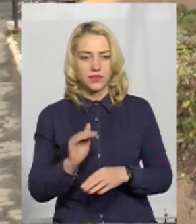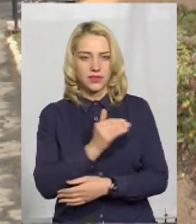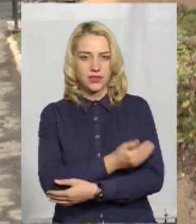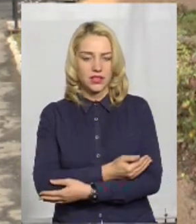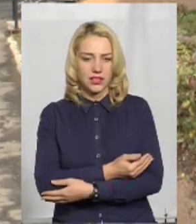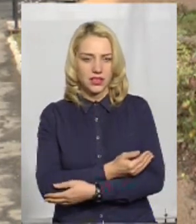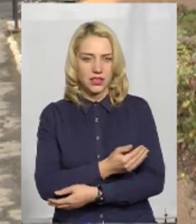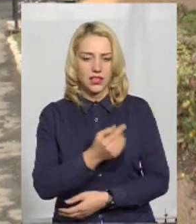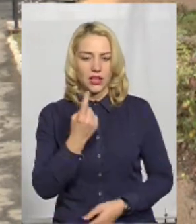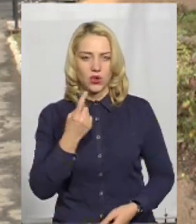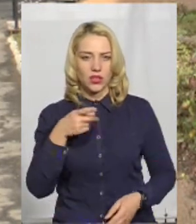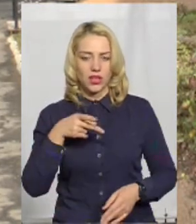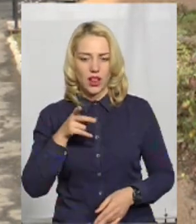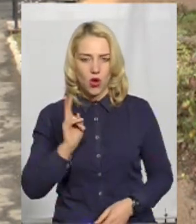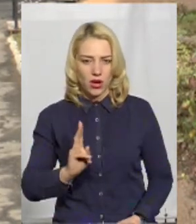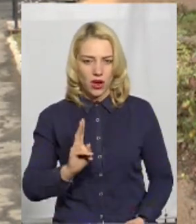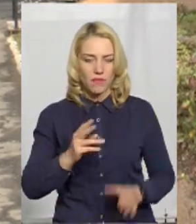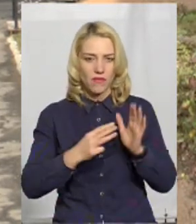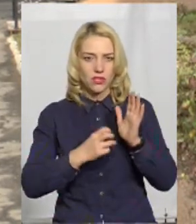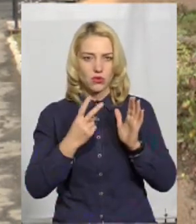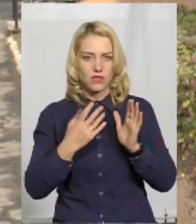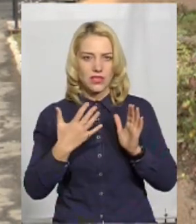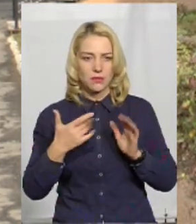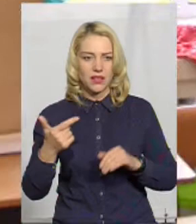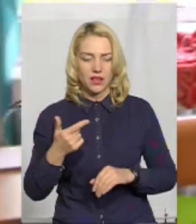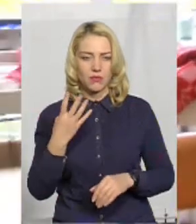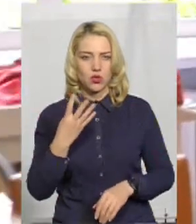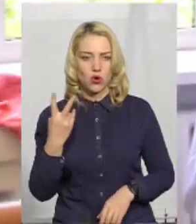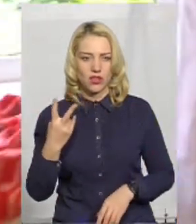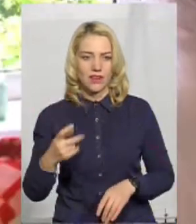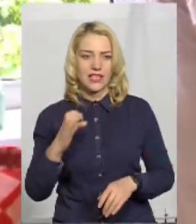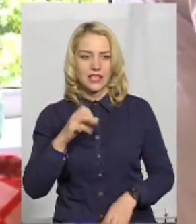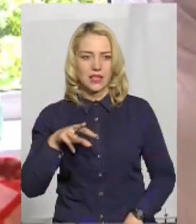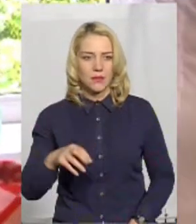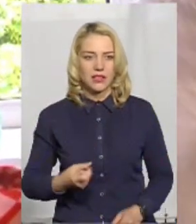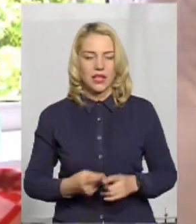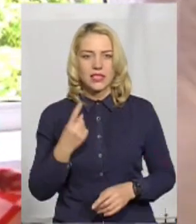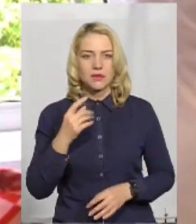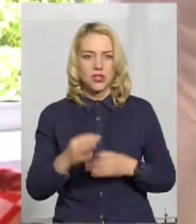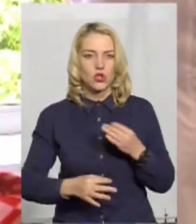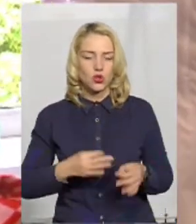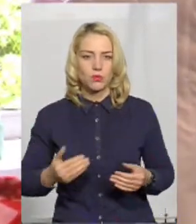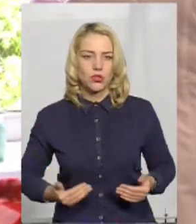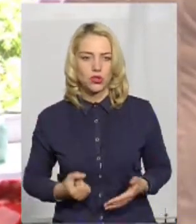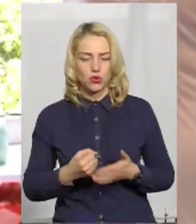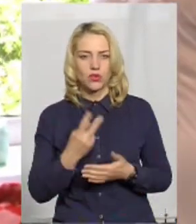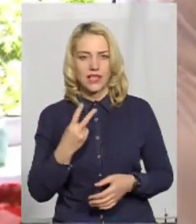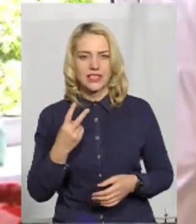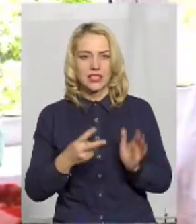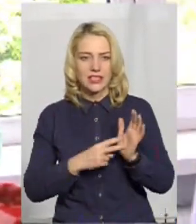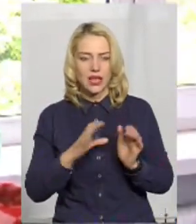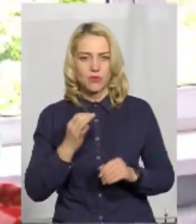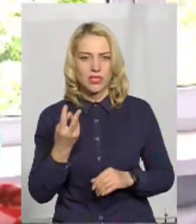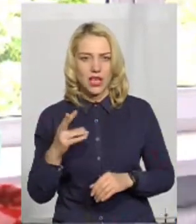кілограм 825 грам, 42 сантиметри. З першої доби життя і до 27 серпня хлопчик перебував